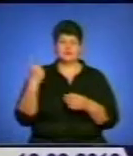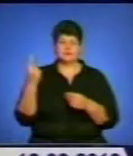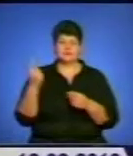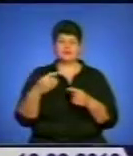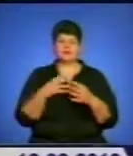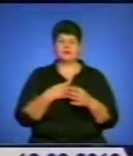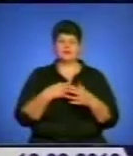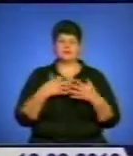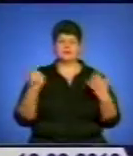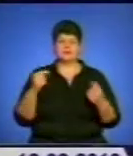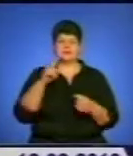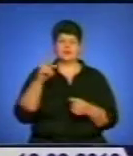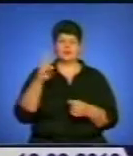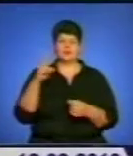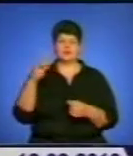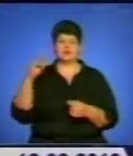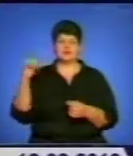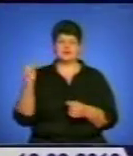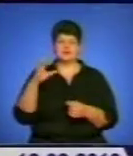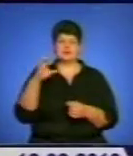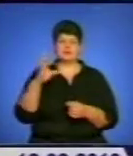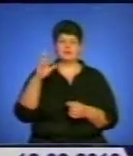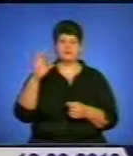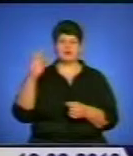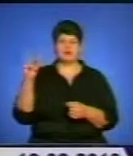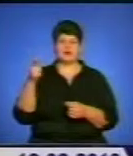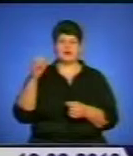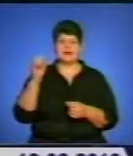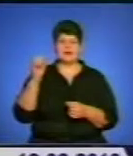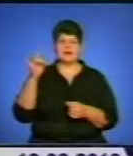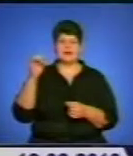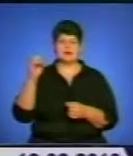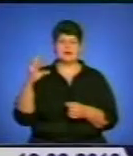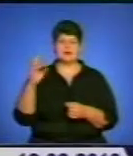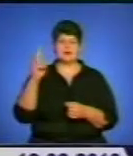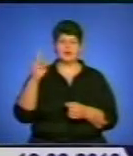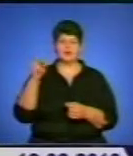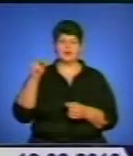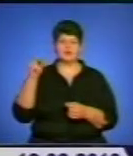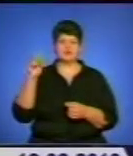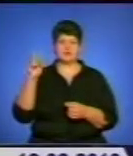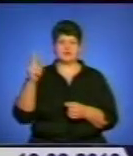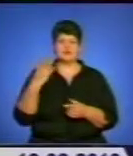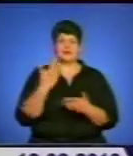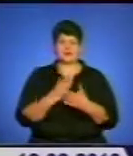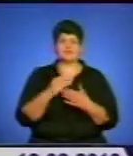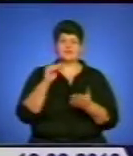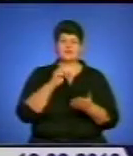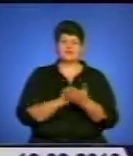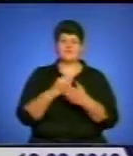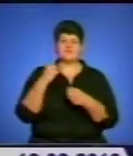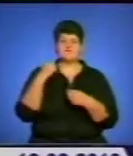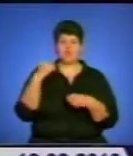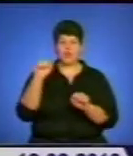гатунку отримали Зіновій Кульчицький, Сергій Боднарчук, Микола Герес та Андрій Крупчак, який ще й встановив рекорд на змаганнях